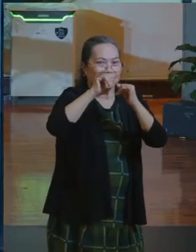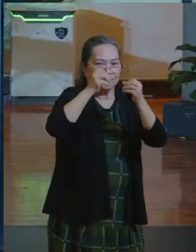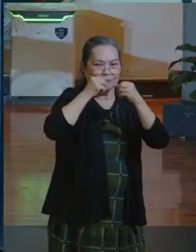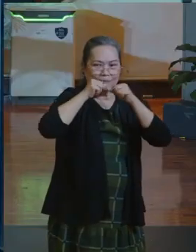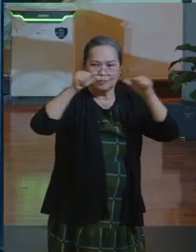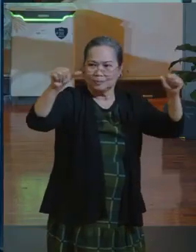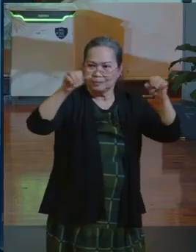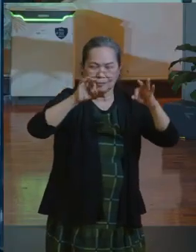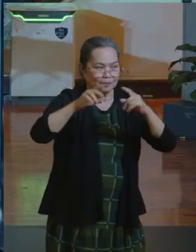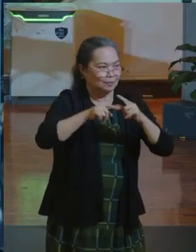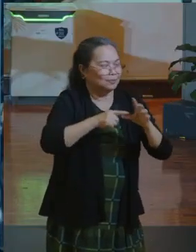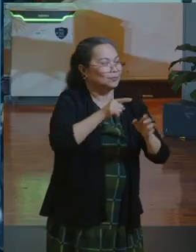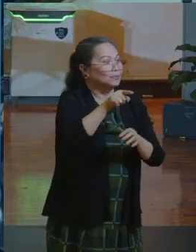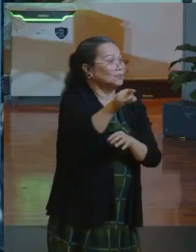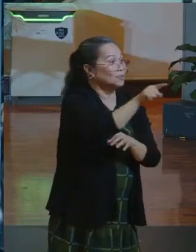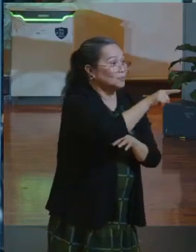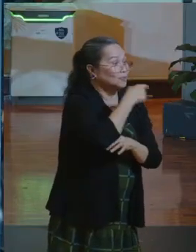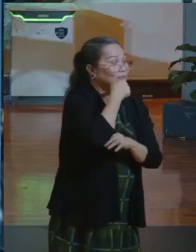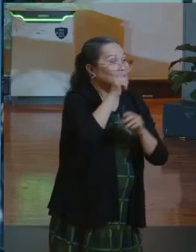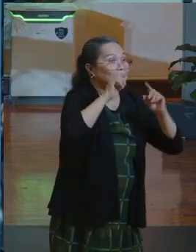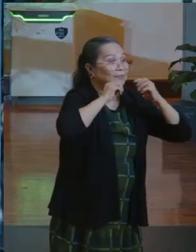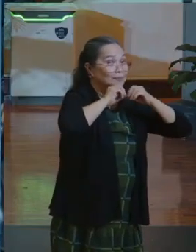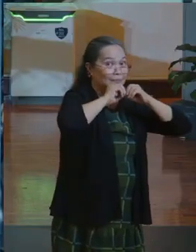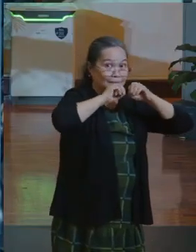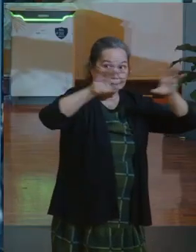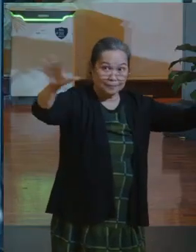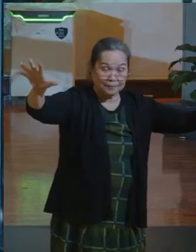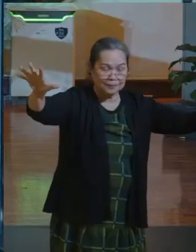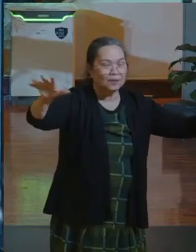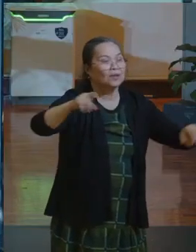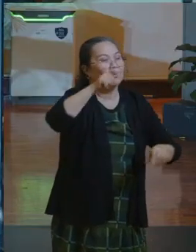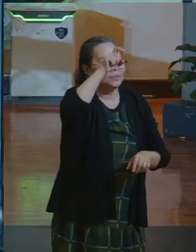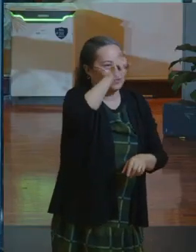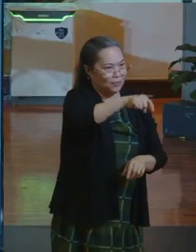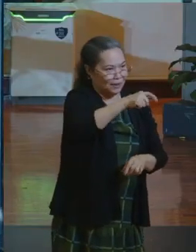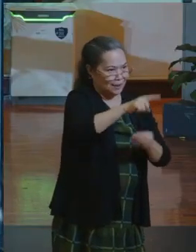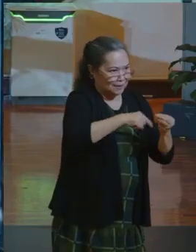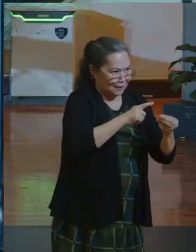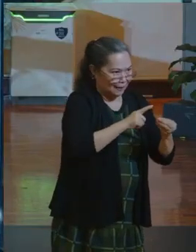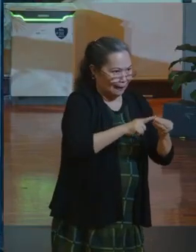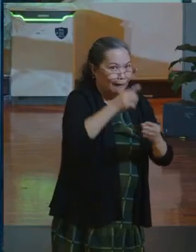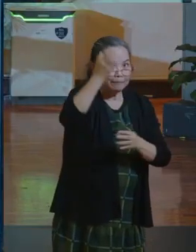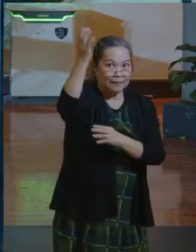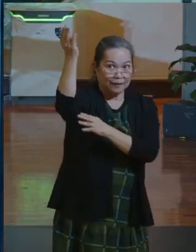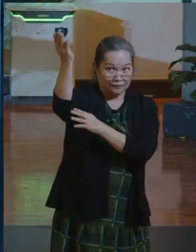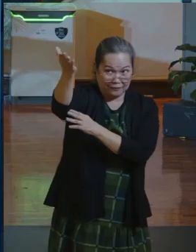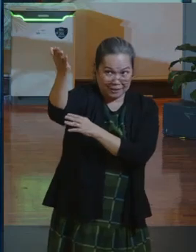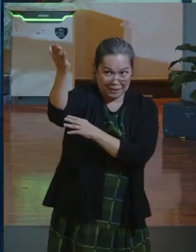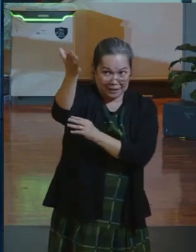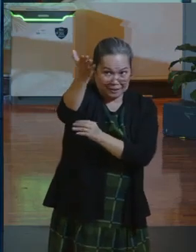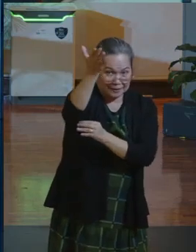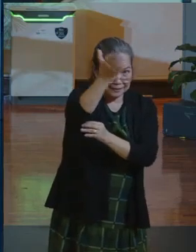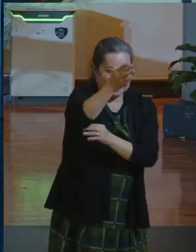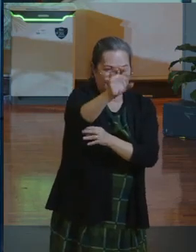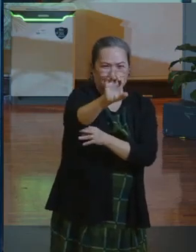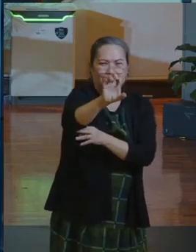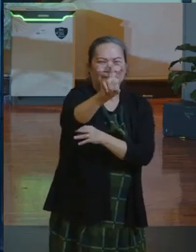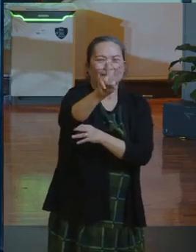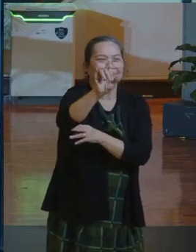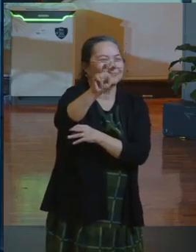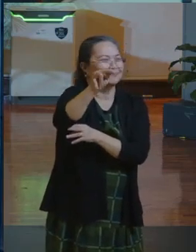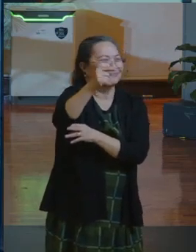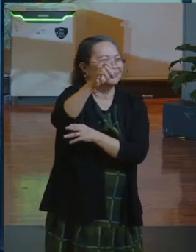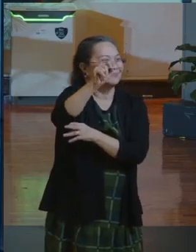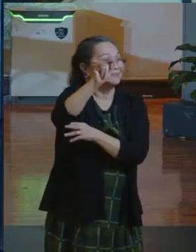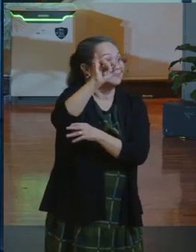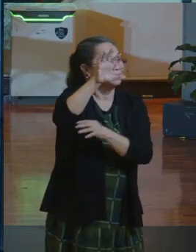So, euangelion, the evangel, kaya naging evangelistic yung pamamahayag ng